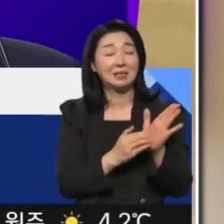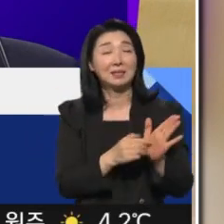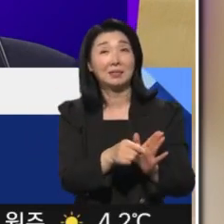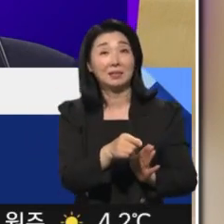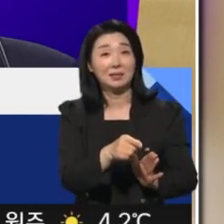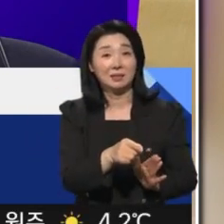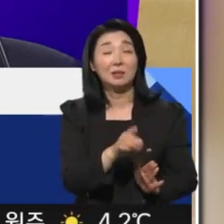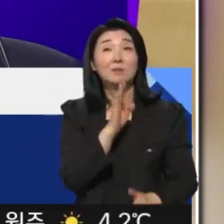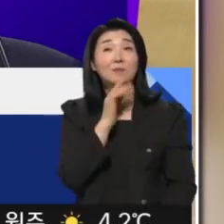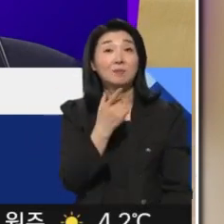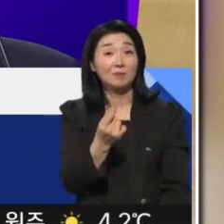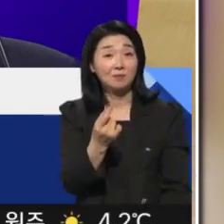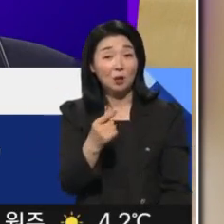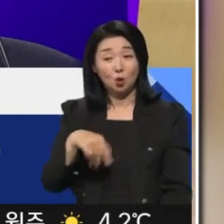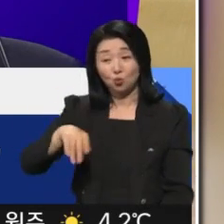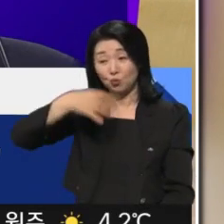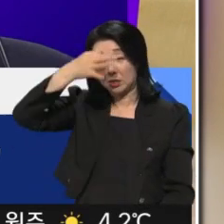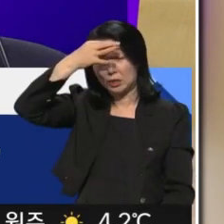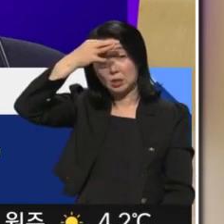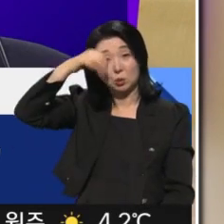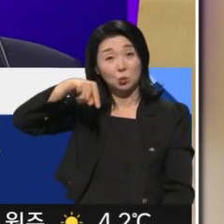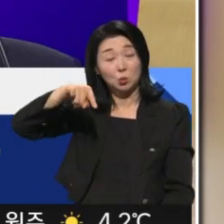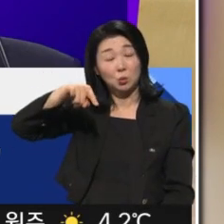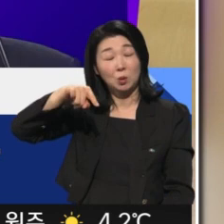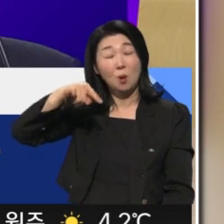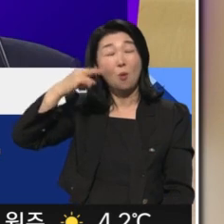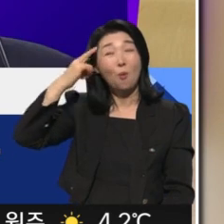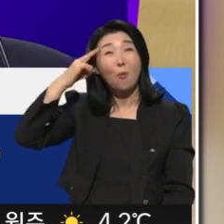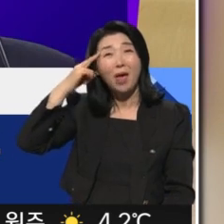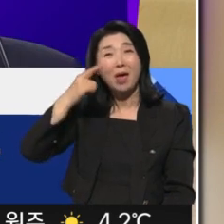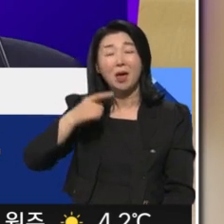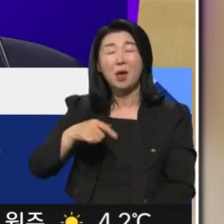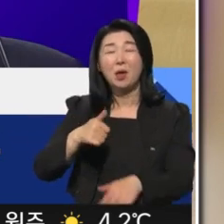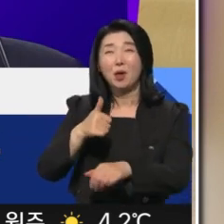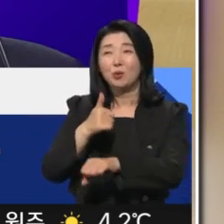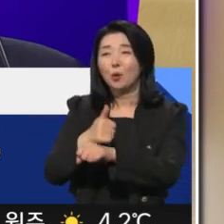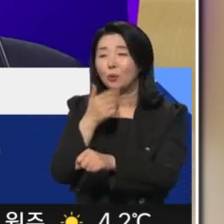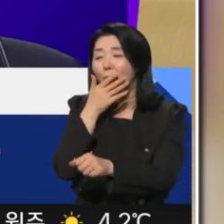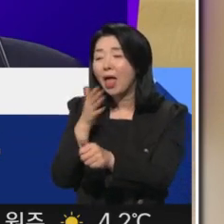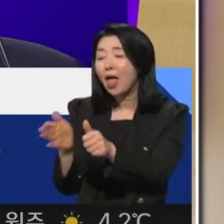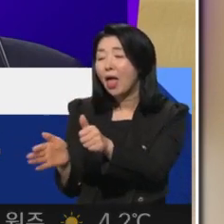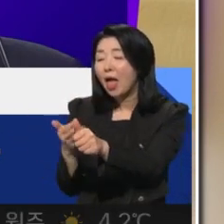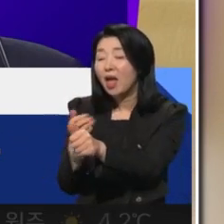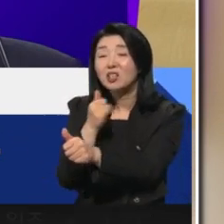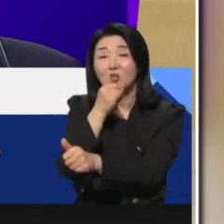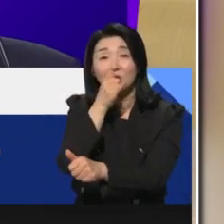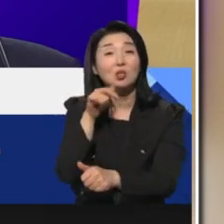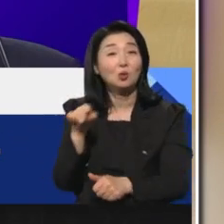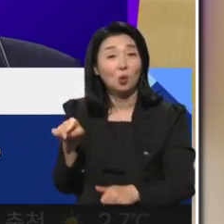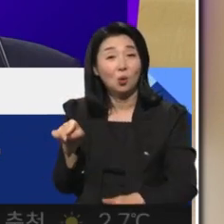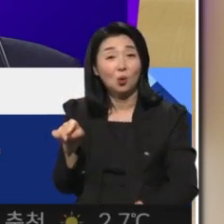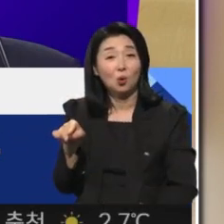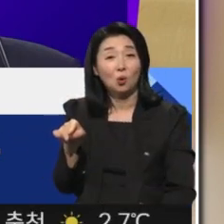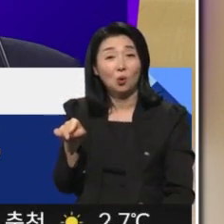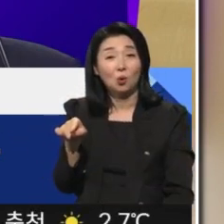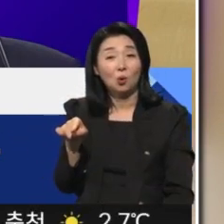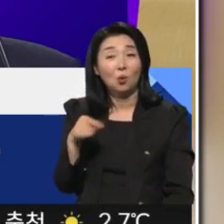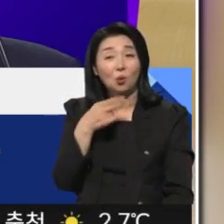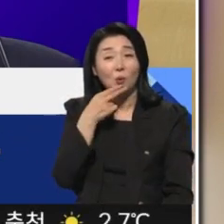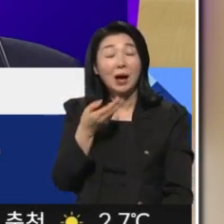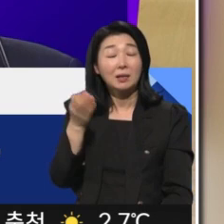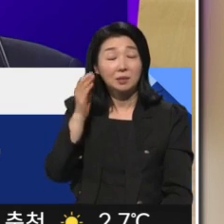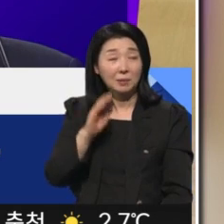예. 보도를 하고 우리 기술이 작전주란 근거가 전혀 없다라고 했는데 이게 몇 년 전에